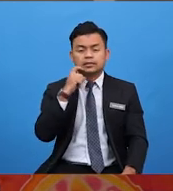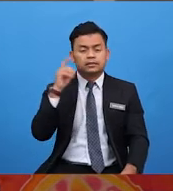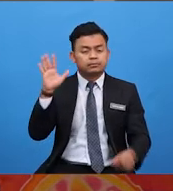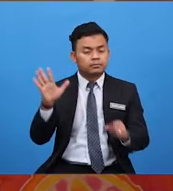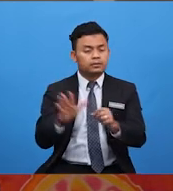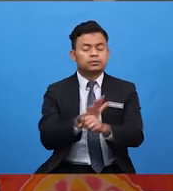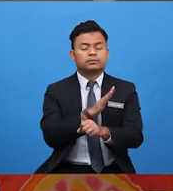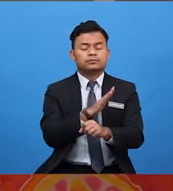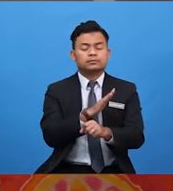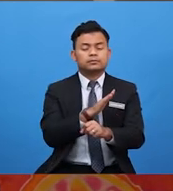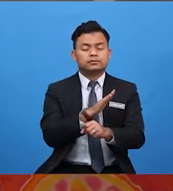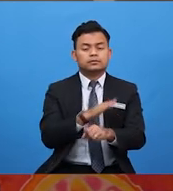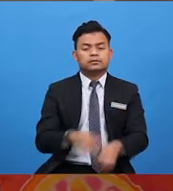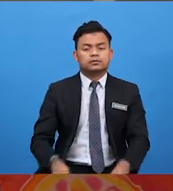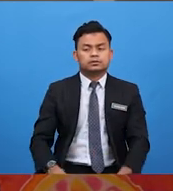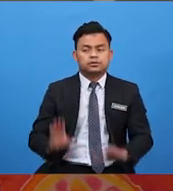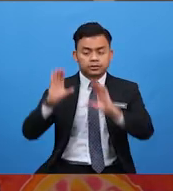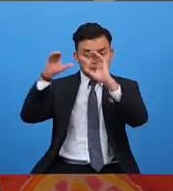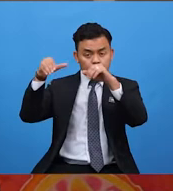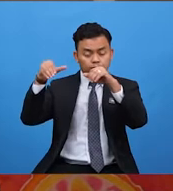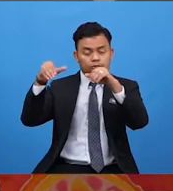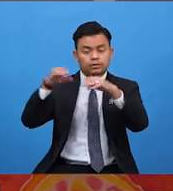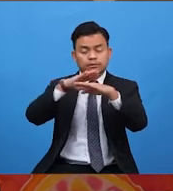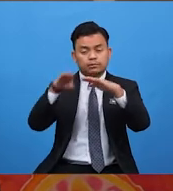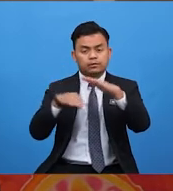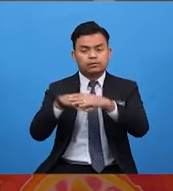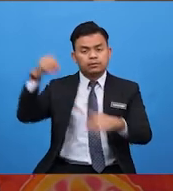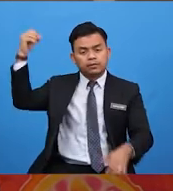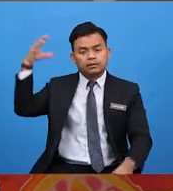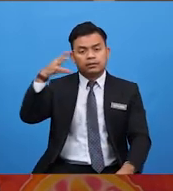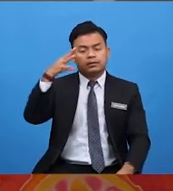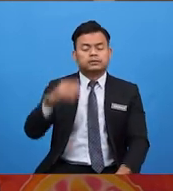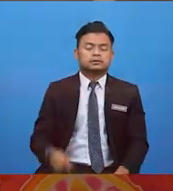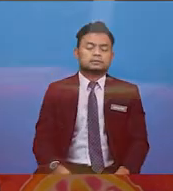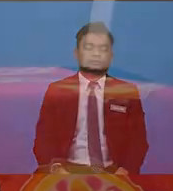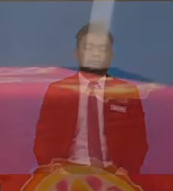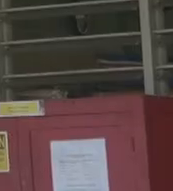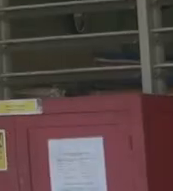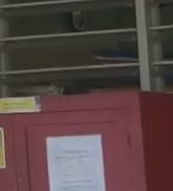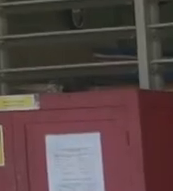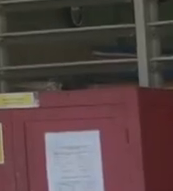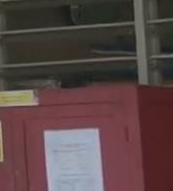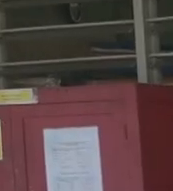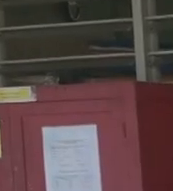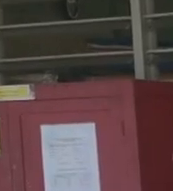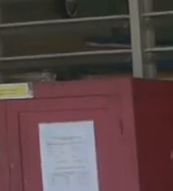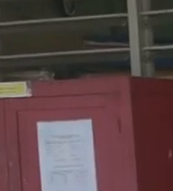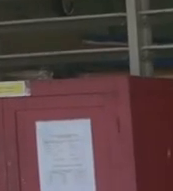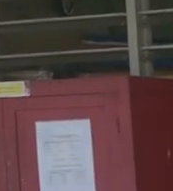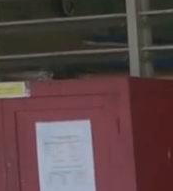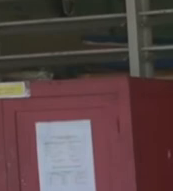ini dijemur seketika di bawah sinaran matahari terlebih dahulu.